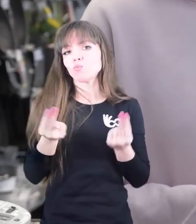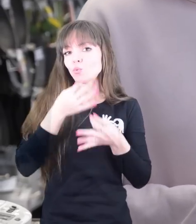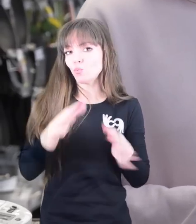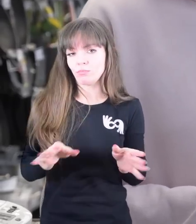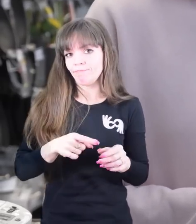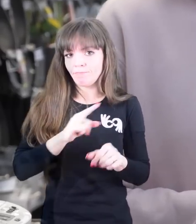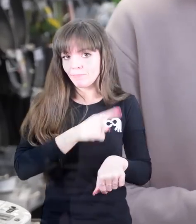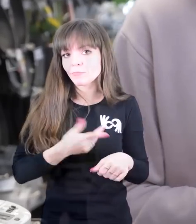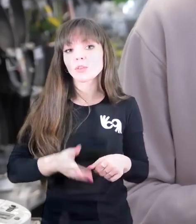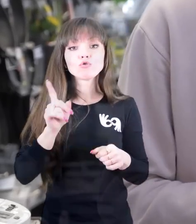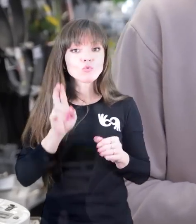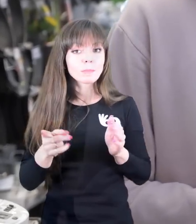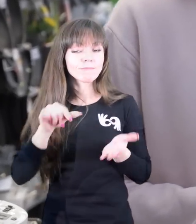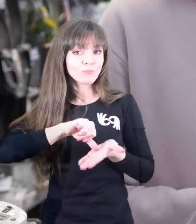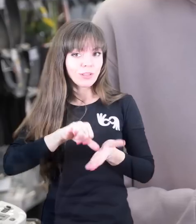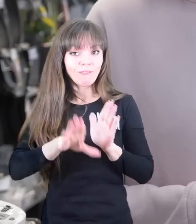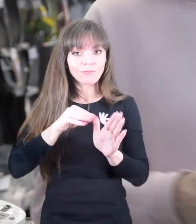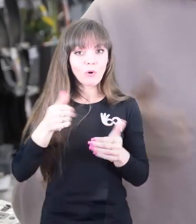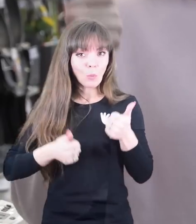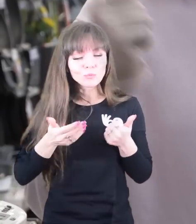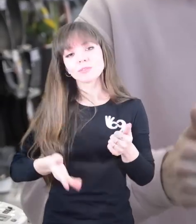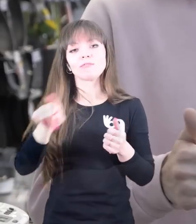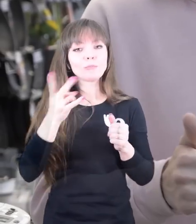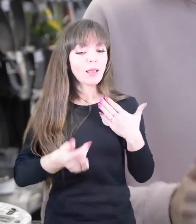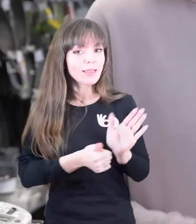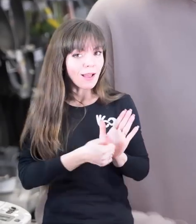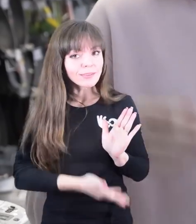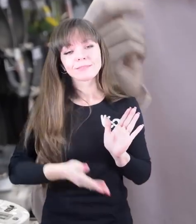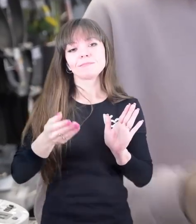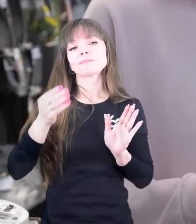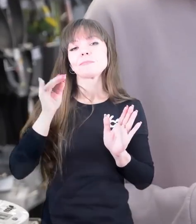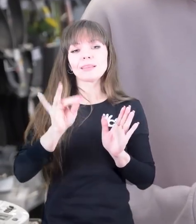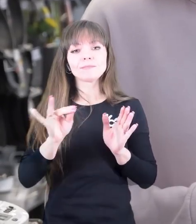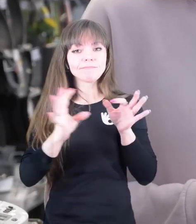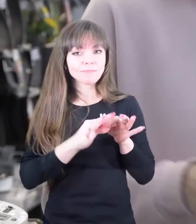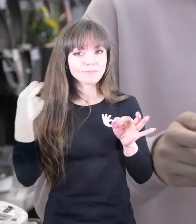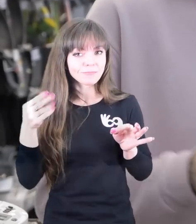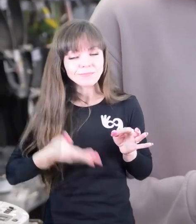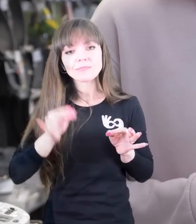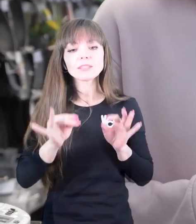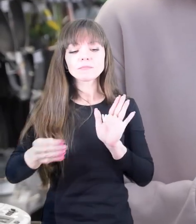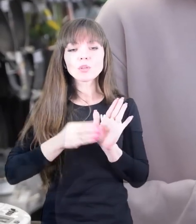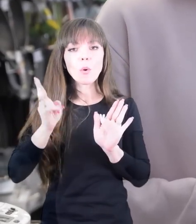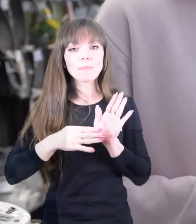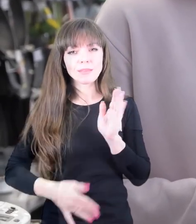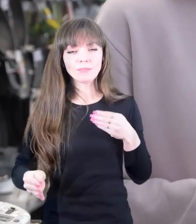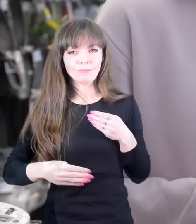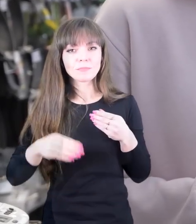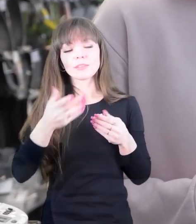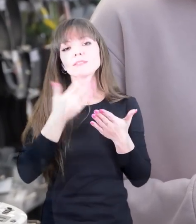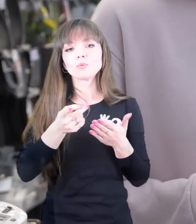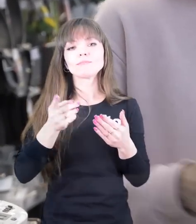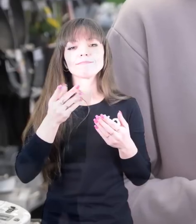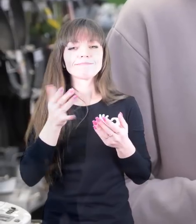потянет любые игрушки. А для того, чтобы принять участие в конкурсе, вам нужно поставить лайк под этим видео, подписаться на канал Конфи, а также в комментариях указать ссылку на